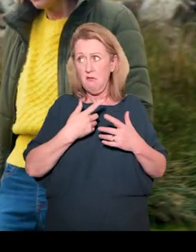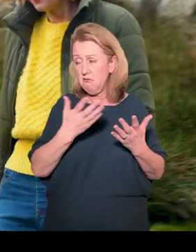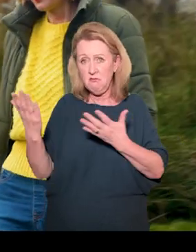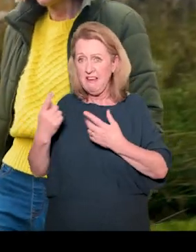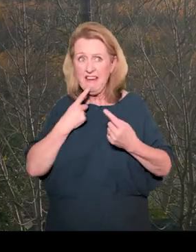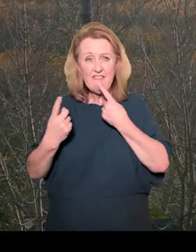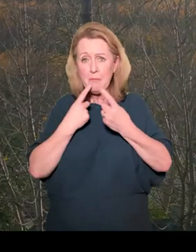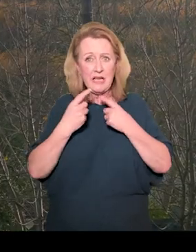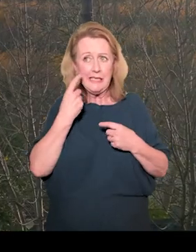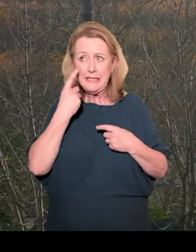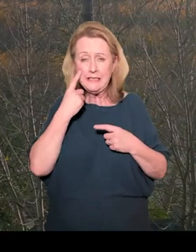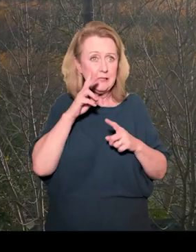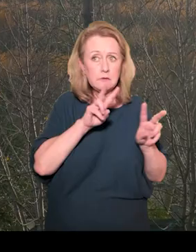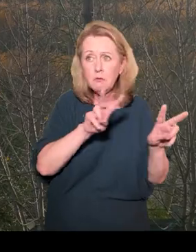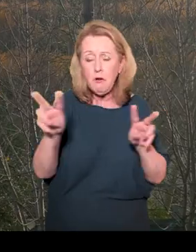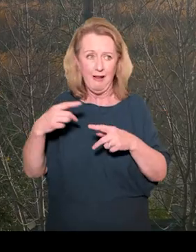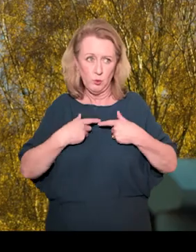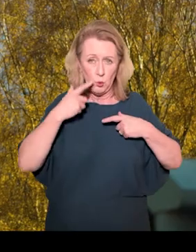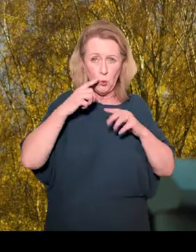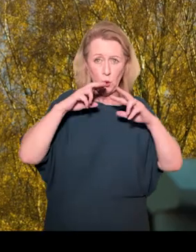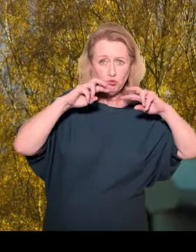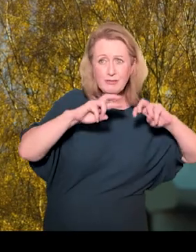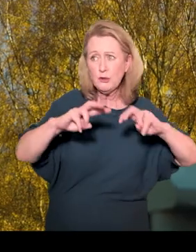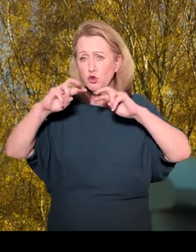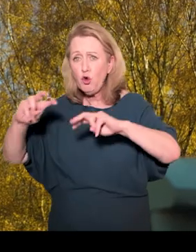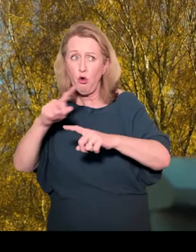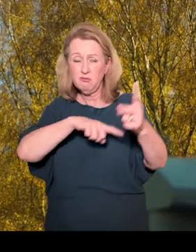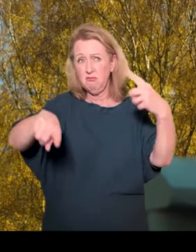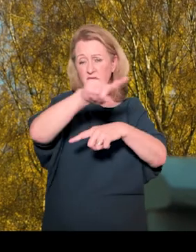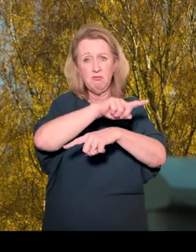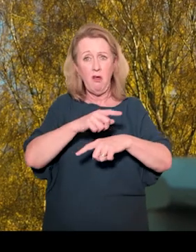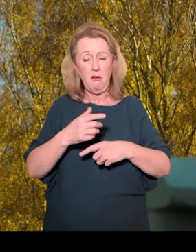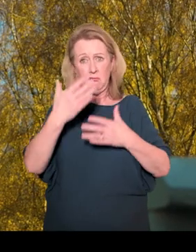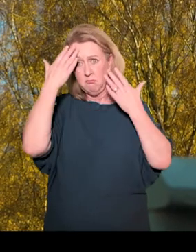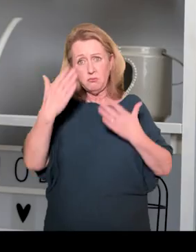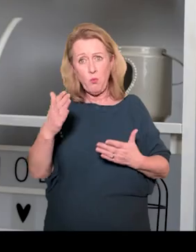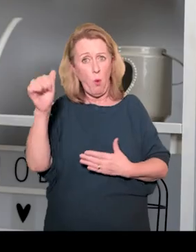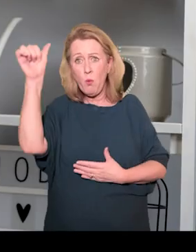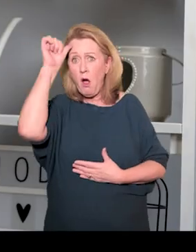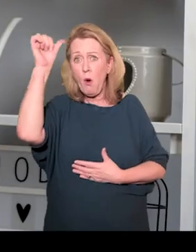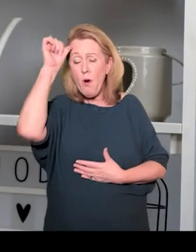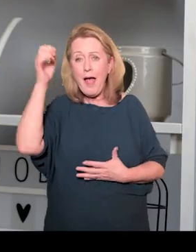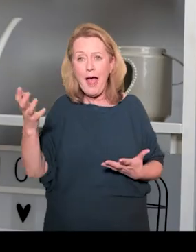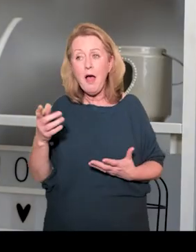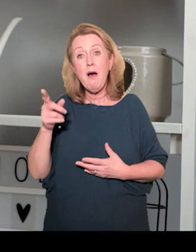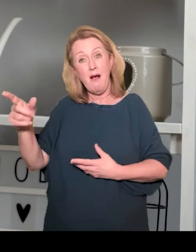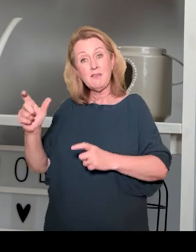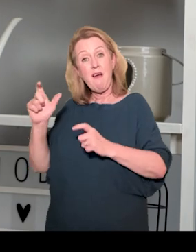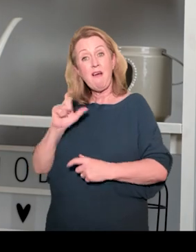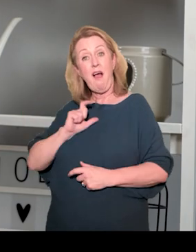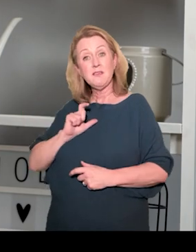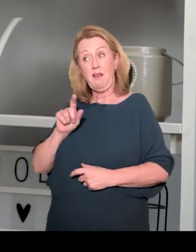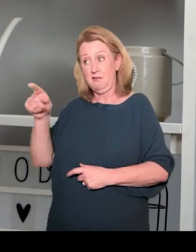gweud, I think you've got endometriosis. Sa'n credu byddwn i byth wedi ystyried y peth. Felly os o'n i ddim yn gwybod amdano fe, i fod yn deg